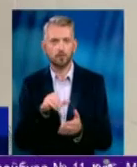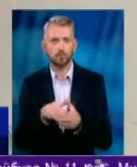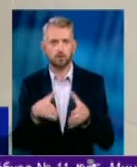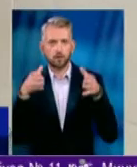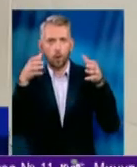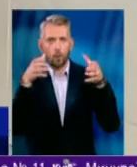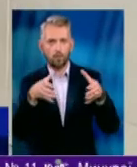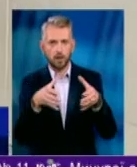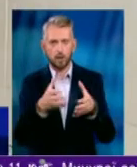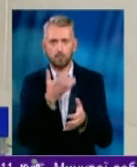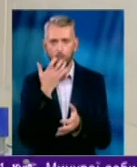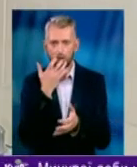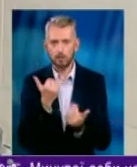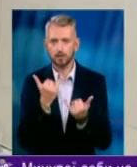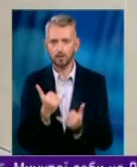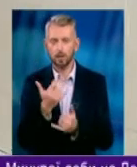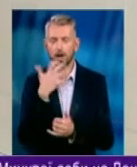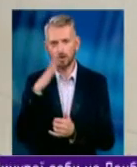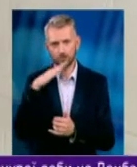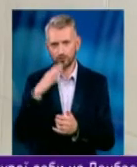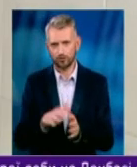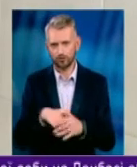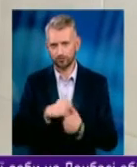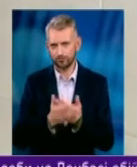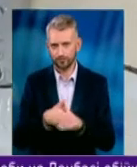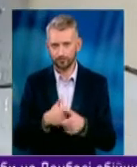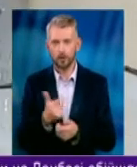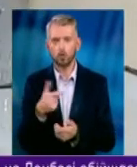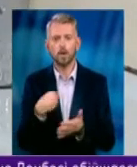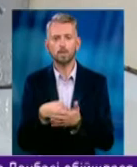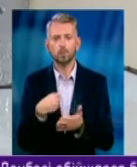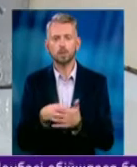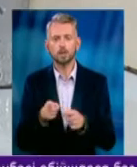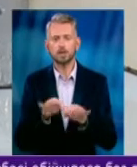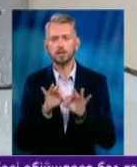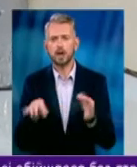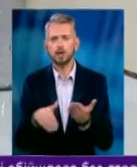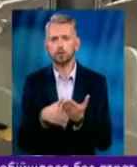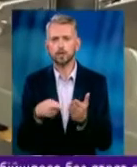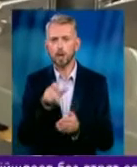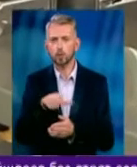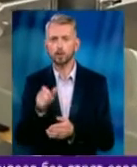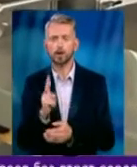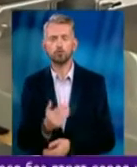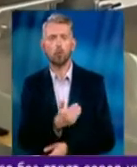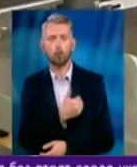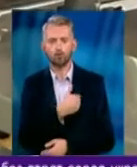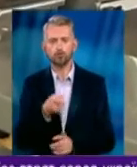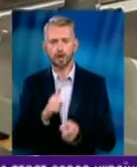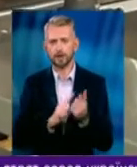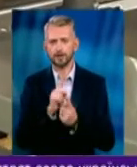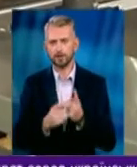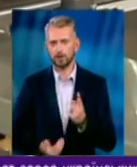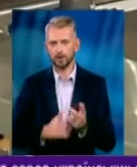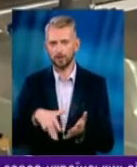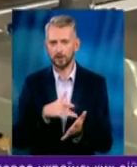тепер рученята діти миють у гарячій водичці. Громадський бюджет – це ідеальний інструмент для людей, які хочуть реальних змін у житті